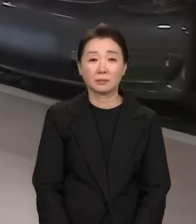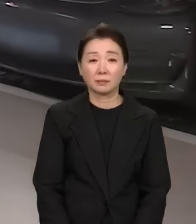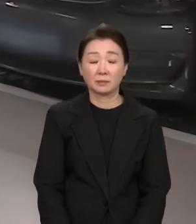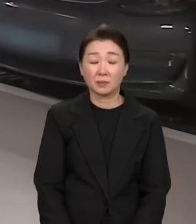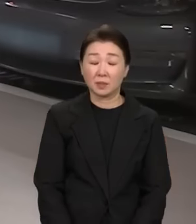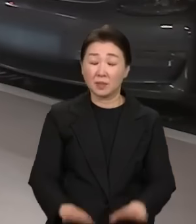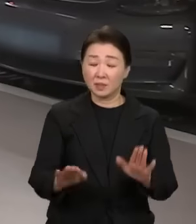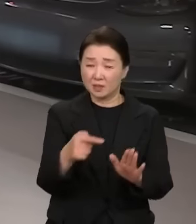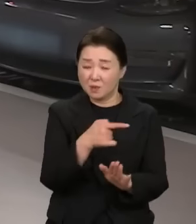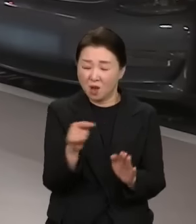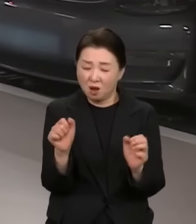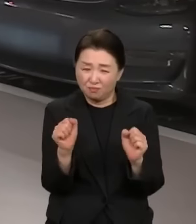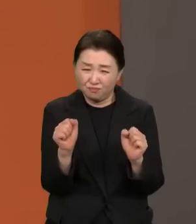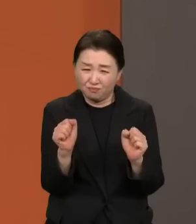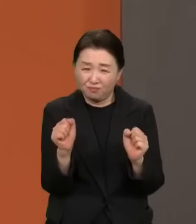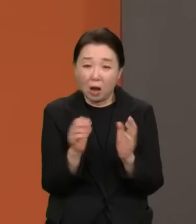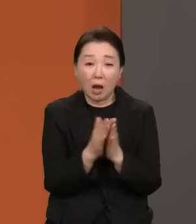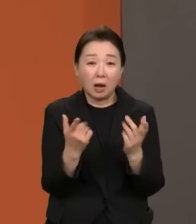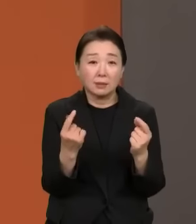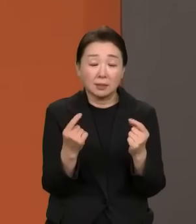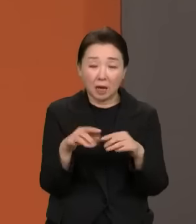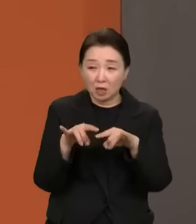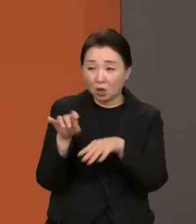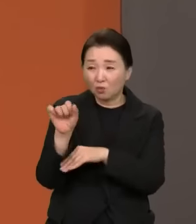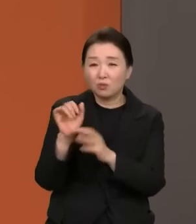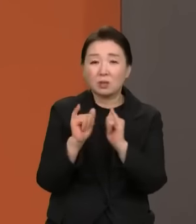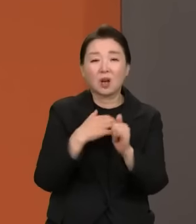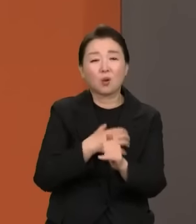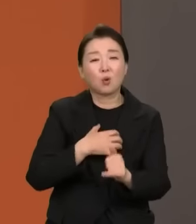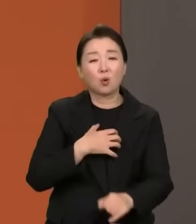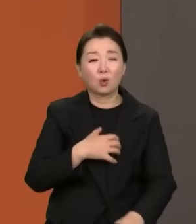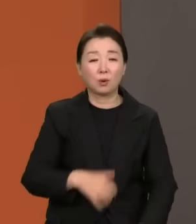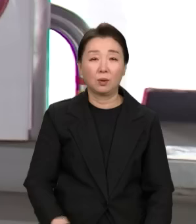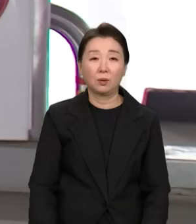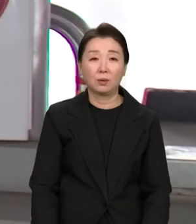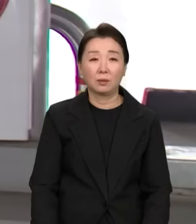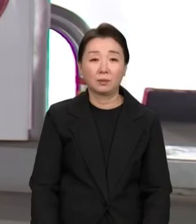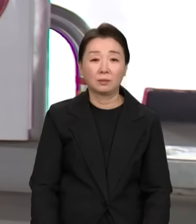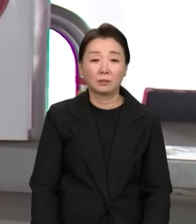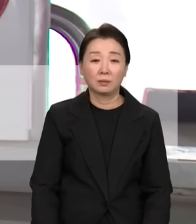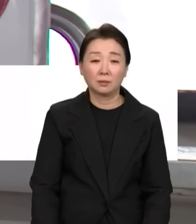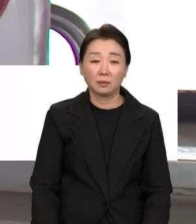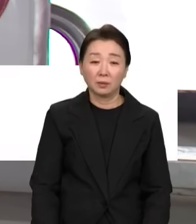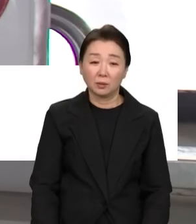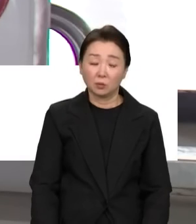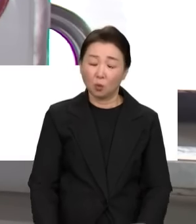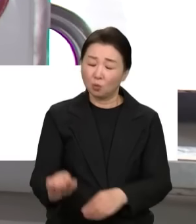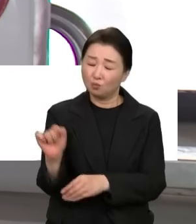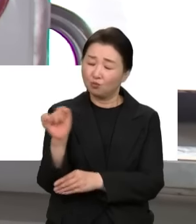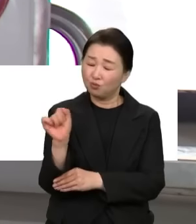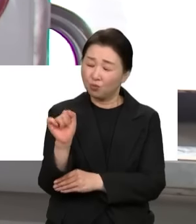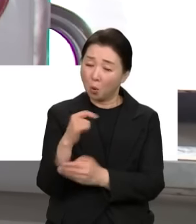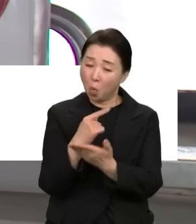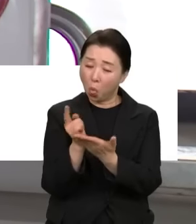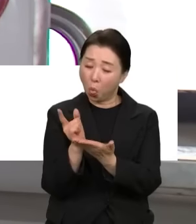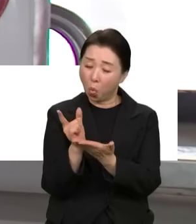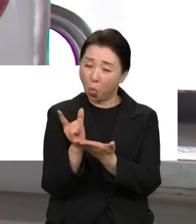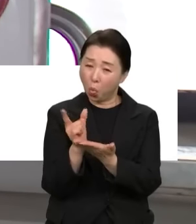영하권의 초겨울 날씨가 시작되자 전기차 운전자들은 걱정이 앞섭니다. 조금 줄어드는 느낌은 나긴